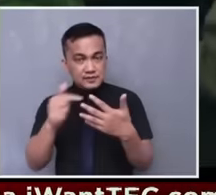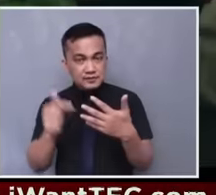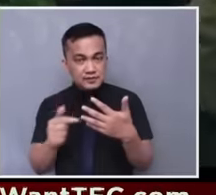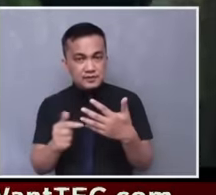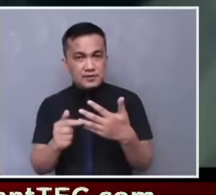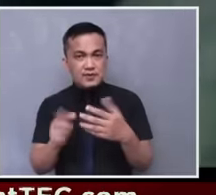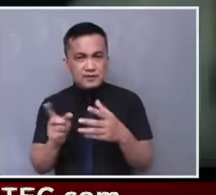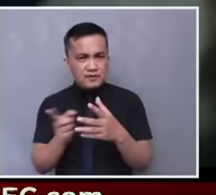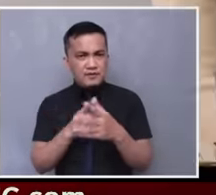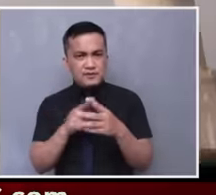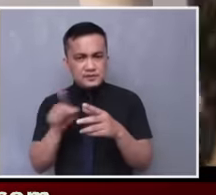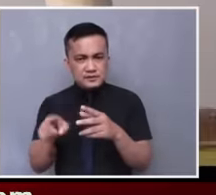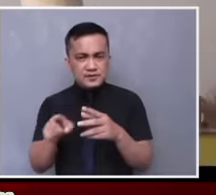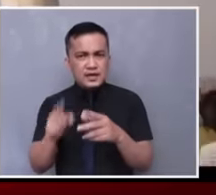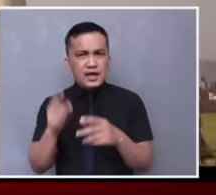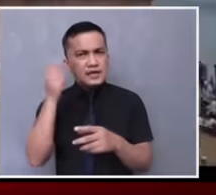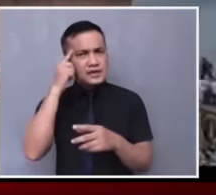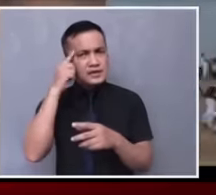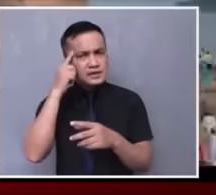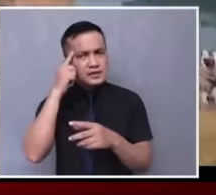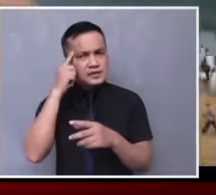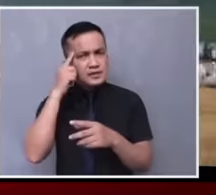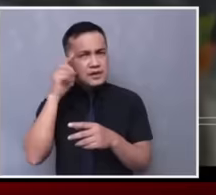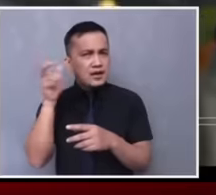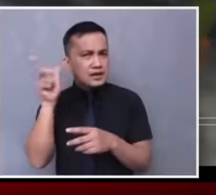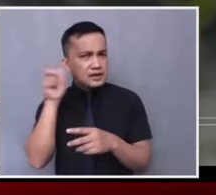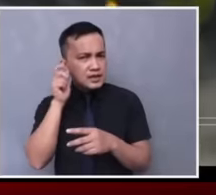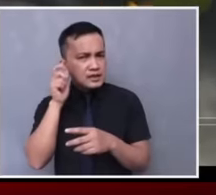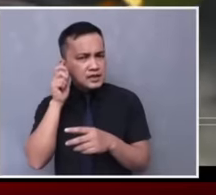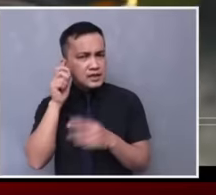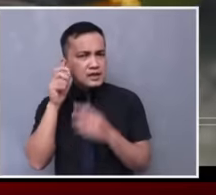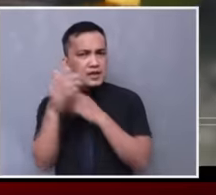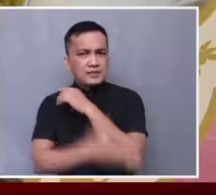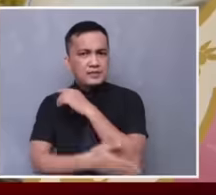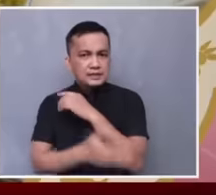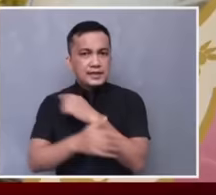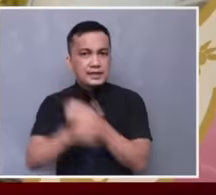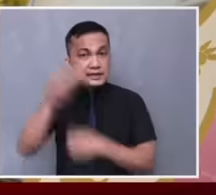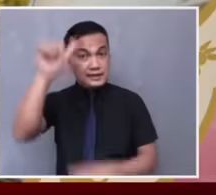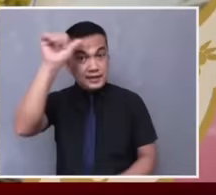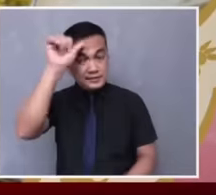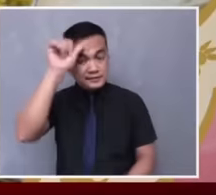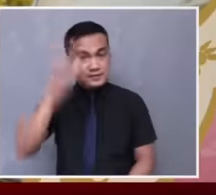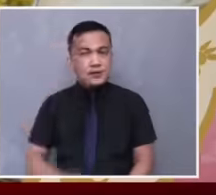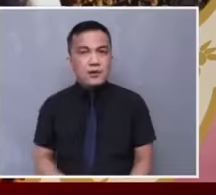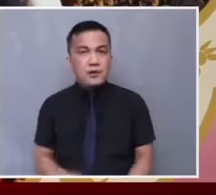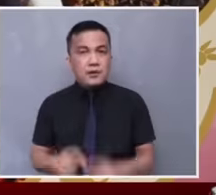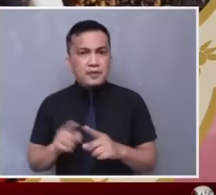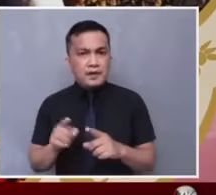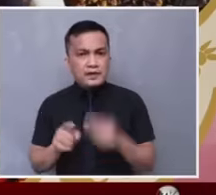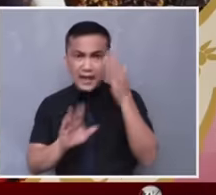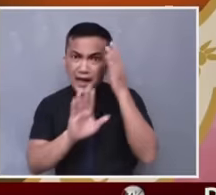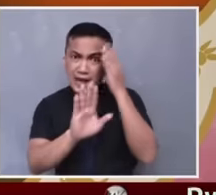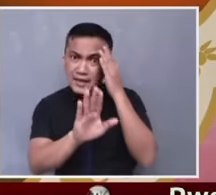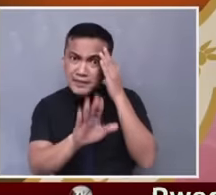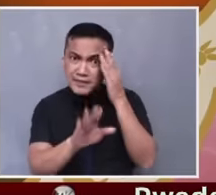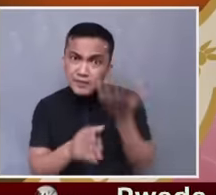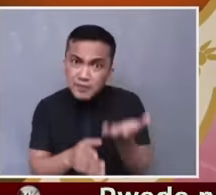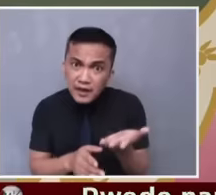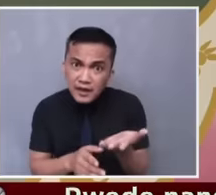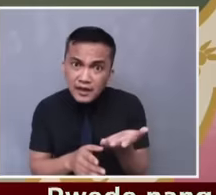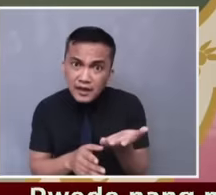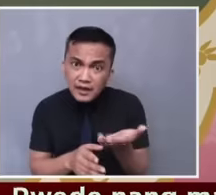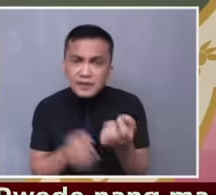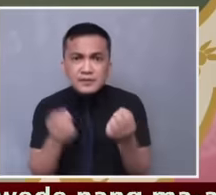nating naiisip kapag naririnig ang bansang India. Pero alam nyo ba na maraming bagay